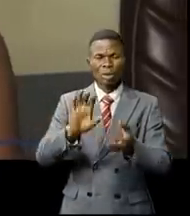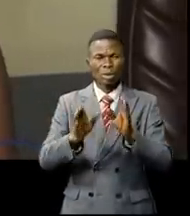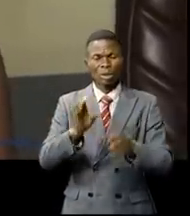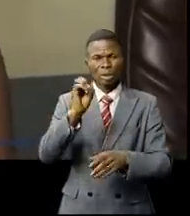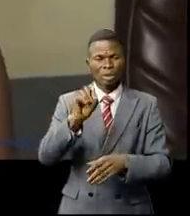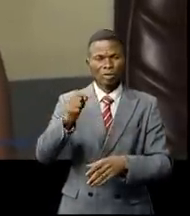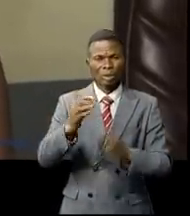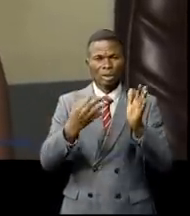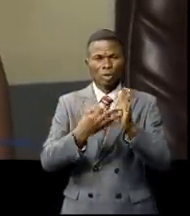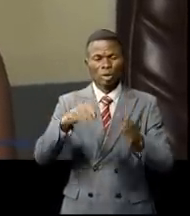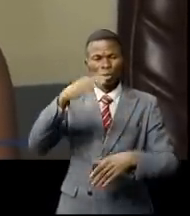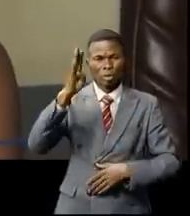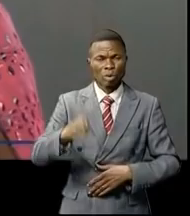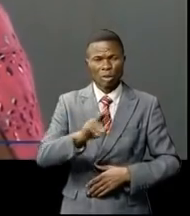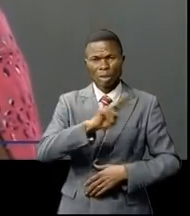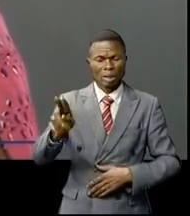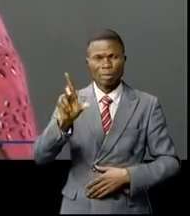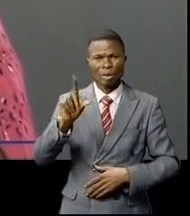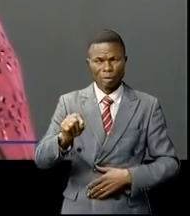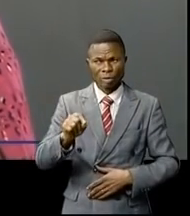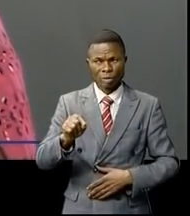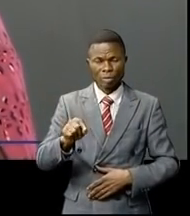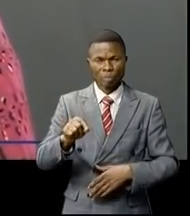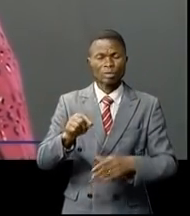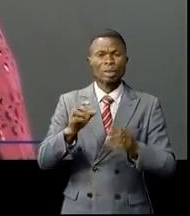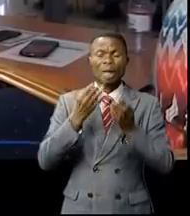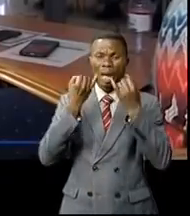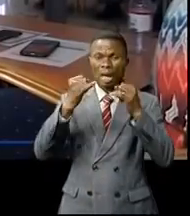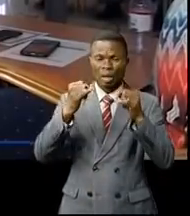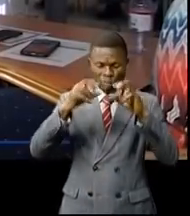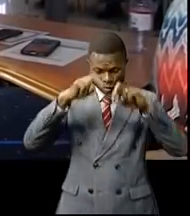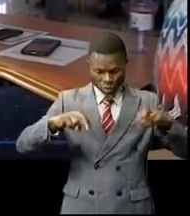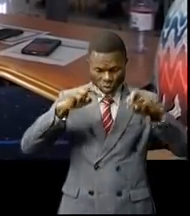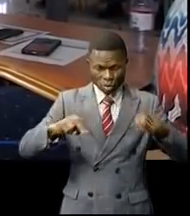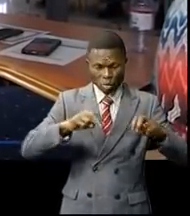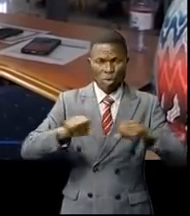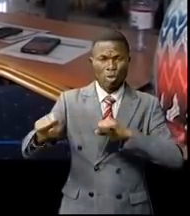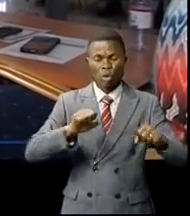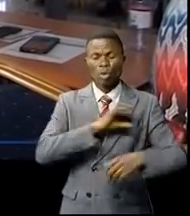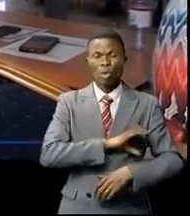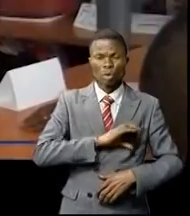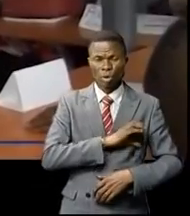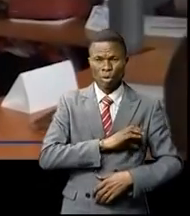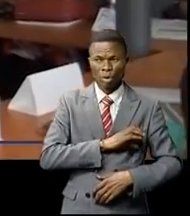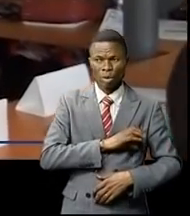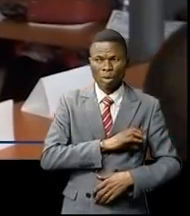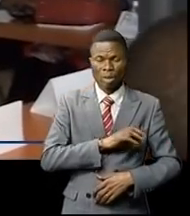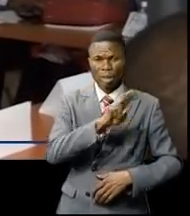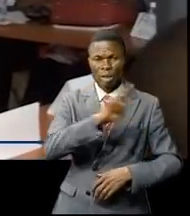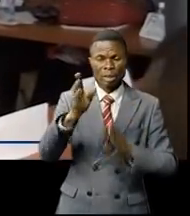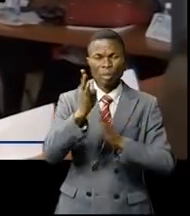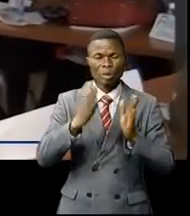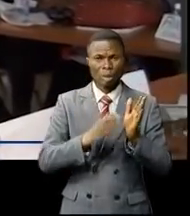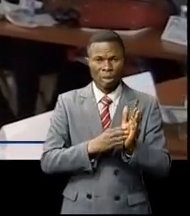28% à 2020 les récentes données des enquêtes bio comportementale 2010 f